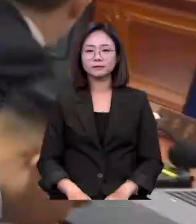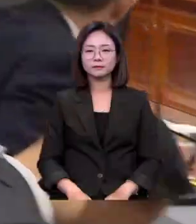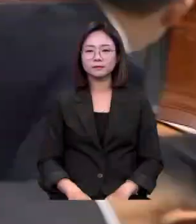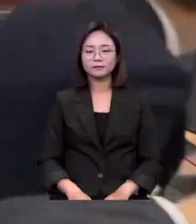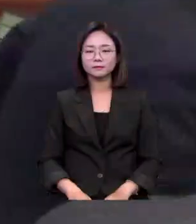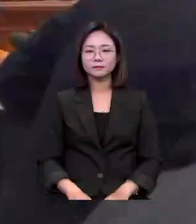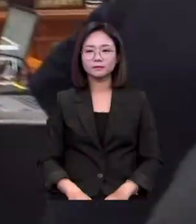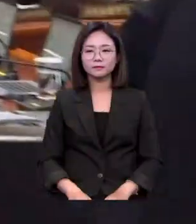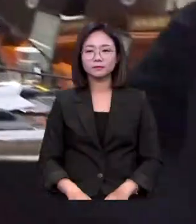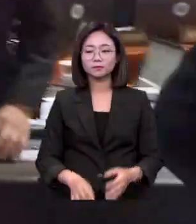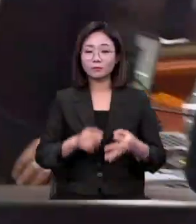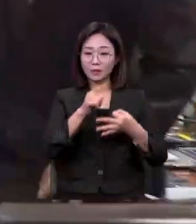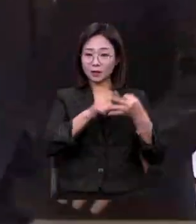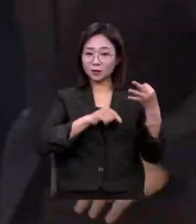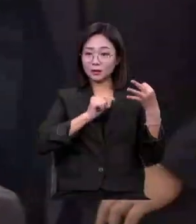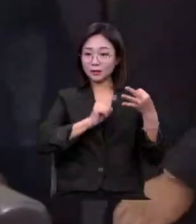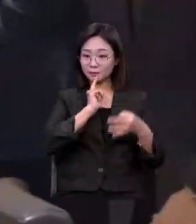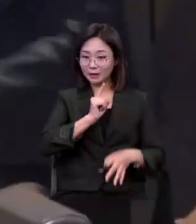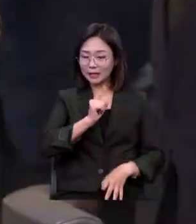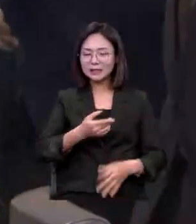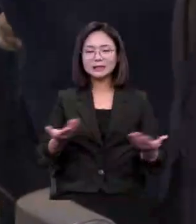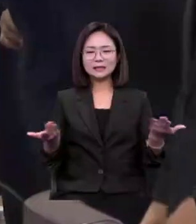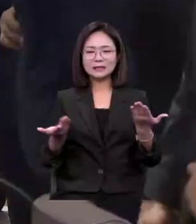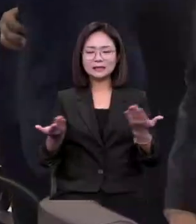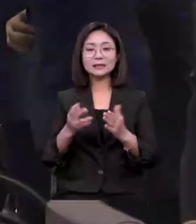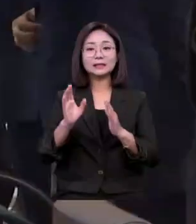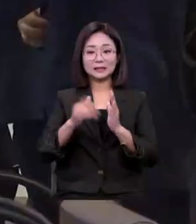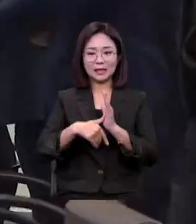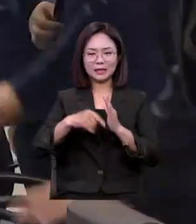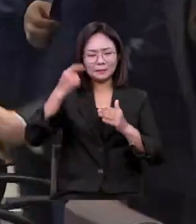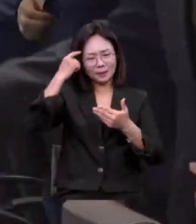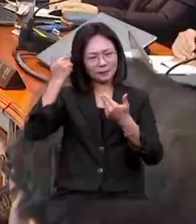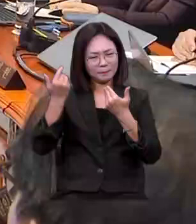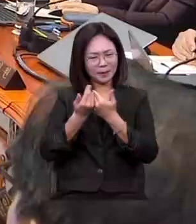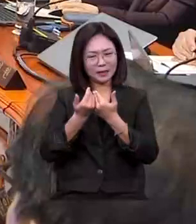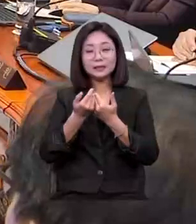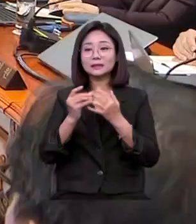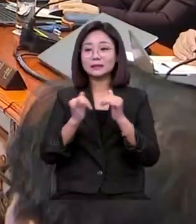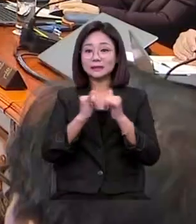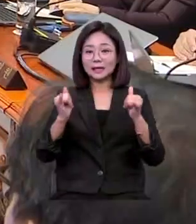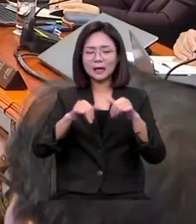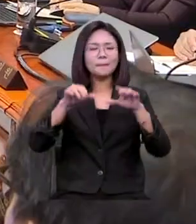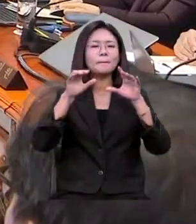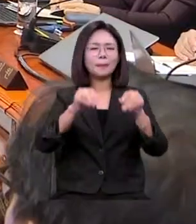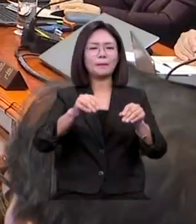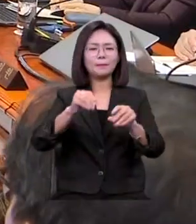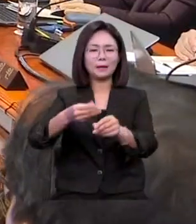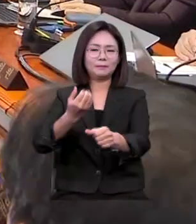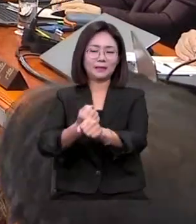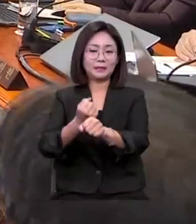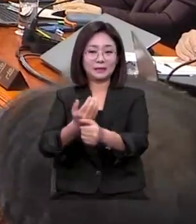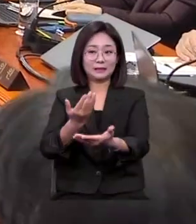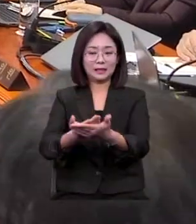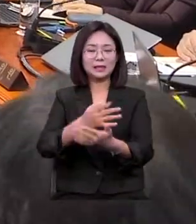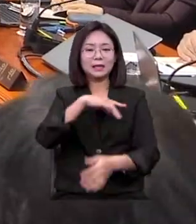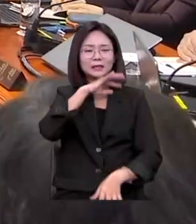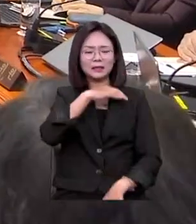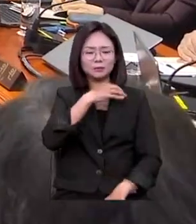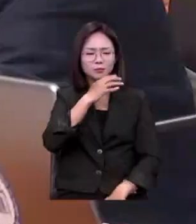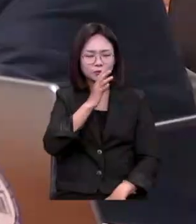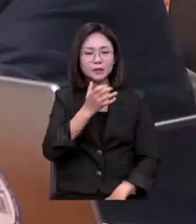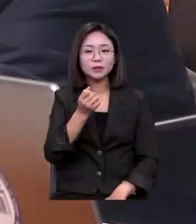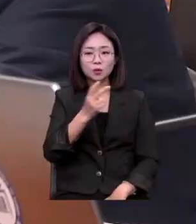기자입니다 윤성열 대통령은 국무회의에서 반발하는 의료계에 자재를 당하면서도 고령화와